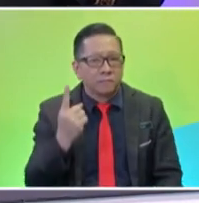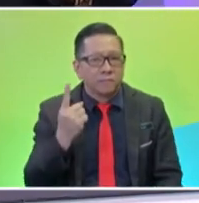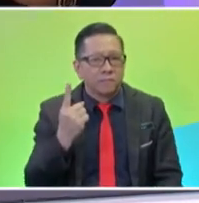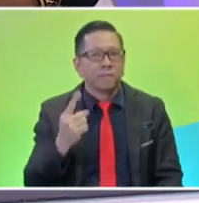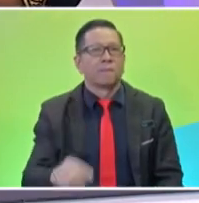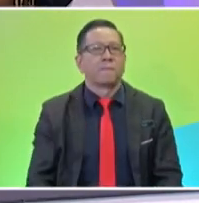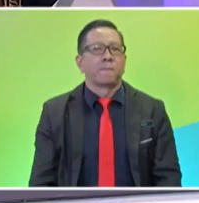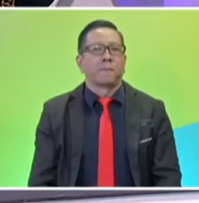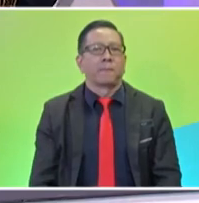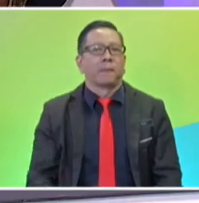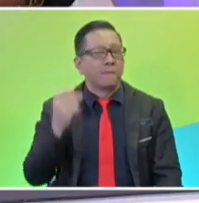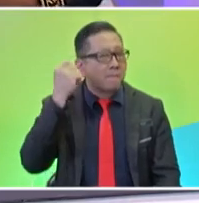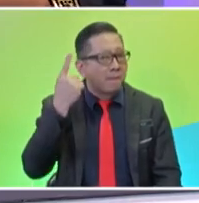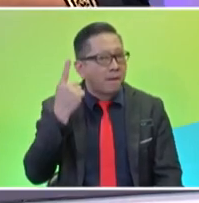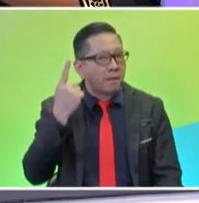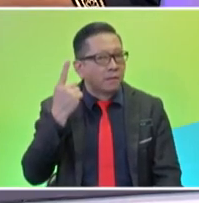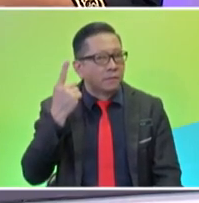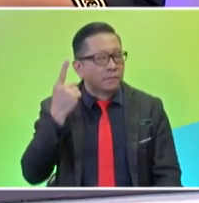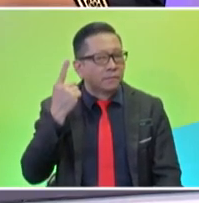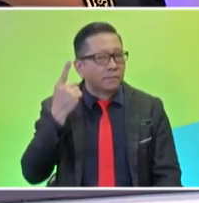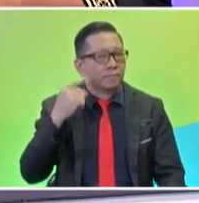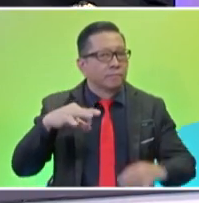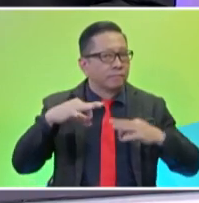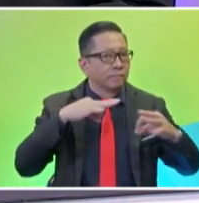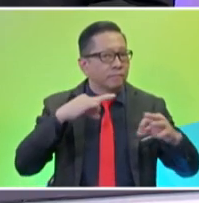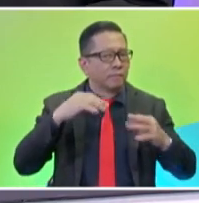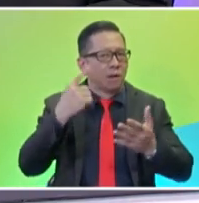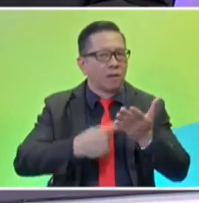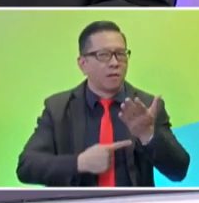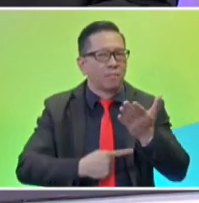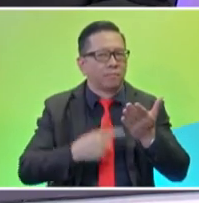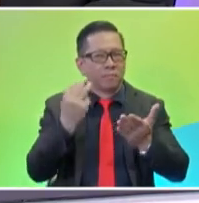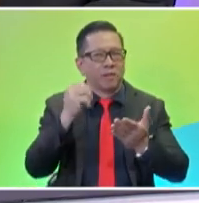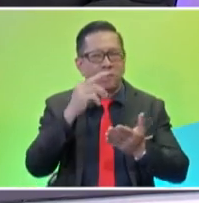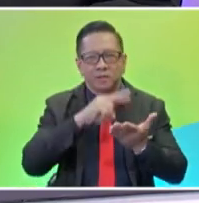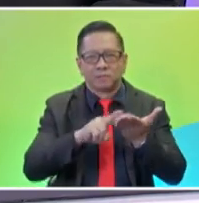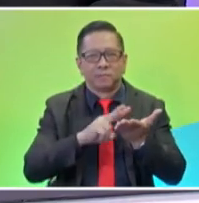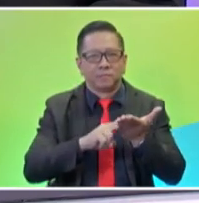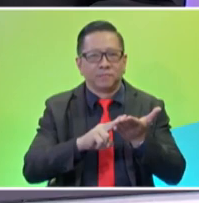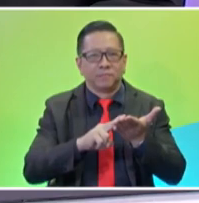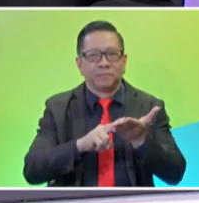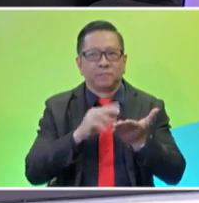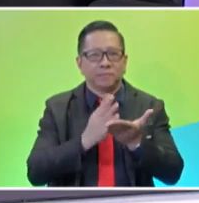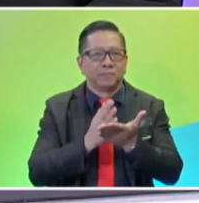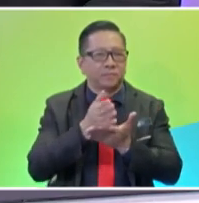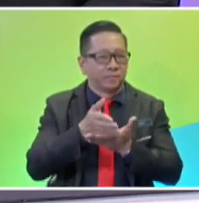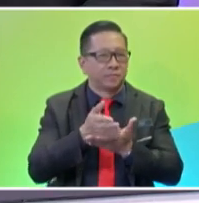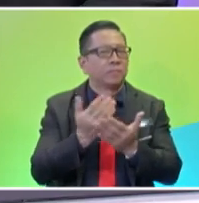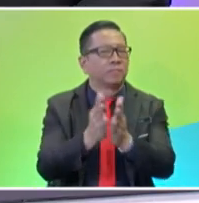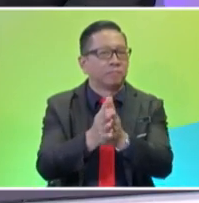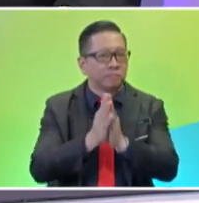boleh memahami dan menjelma kan apa yang mereka baca baik kita seterusnya kita minta